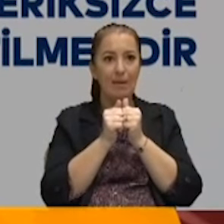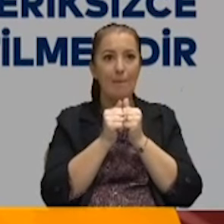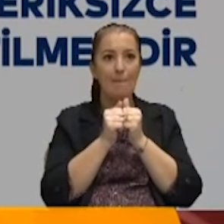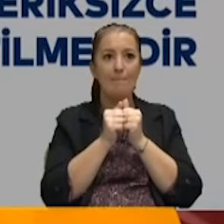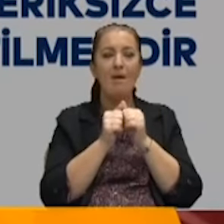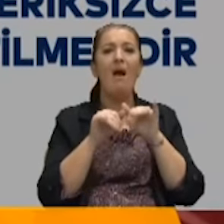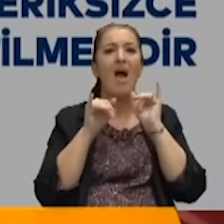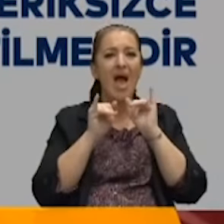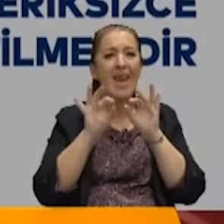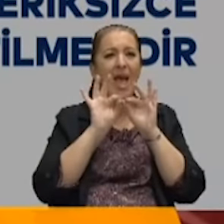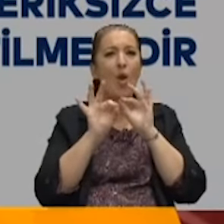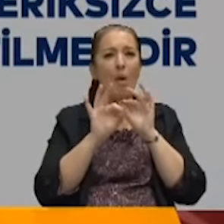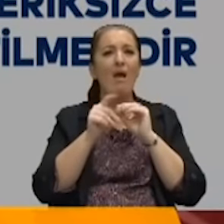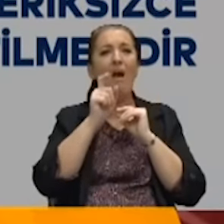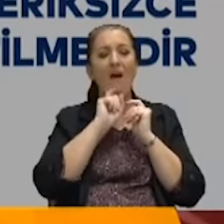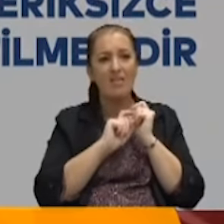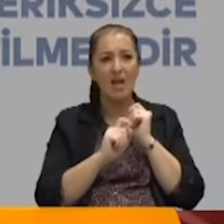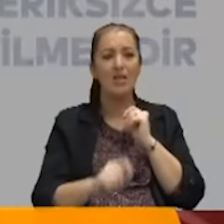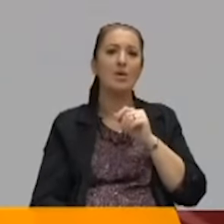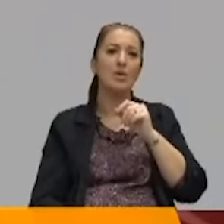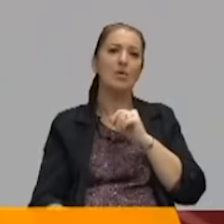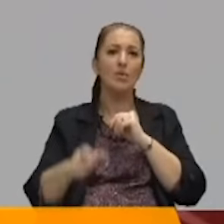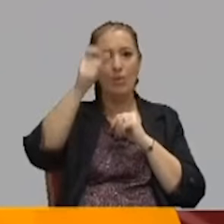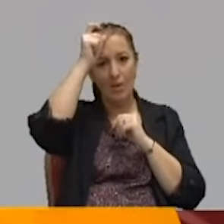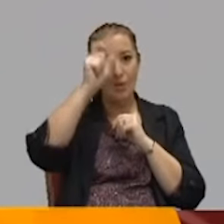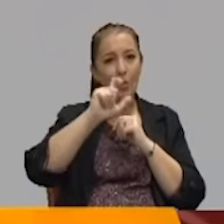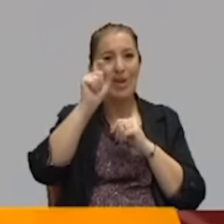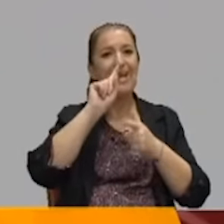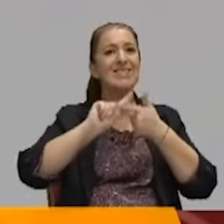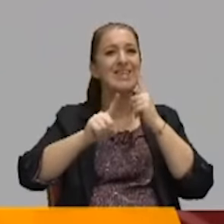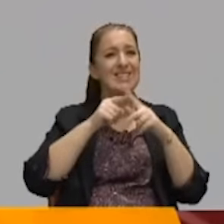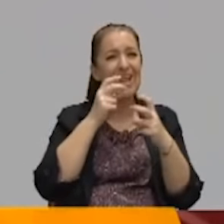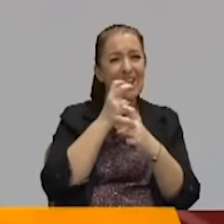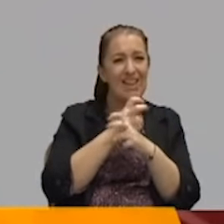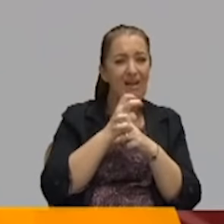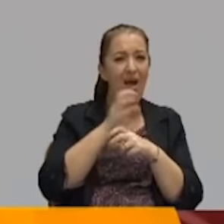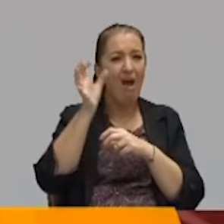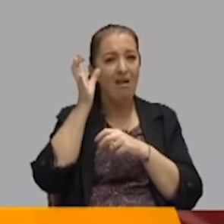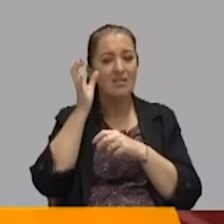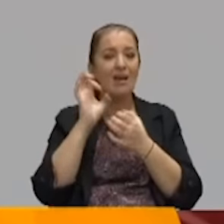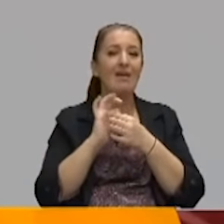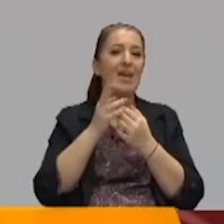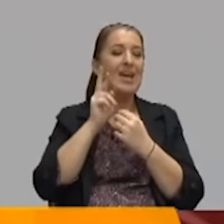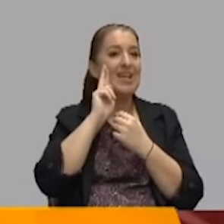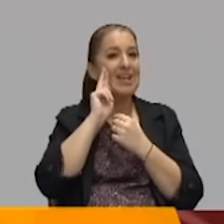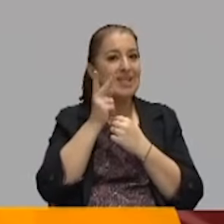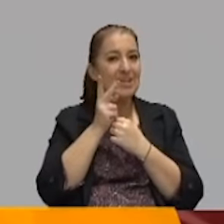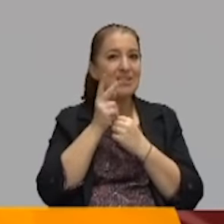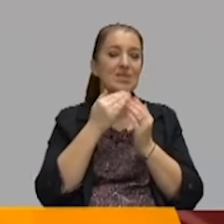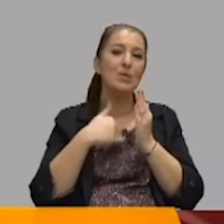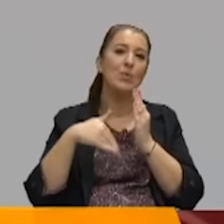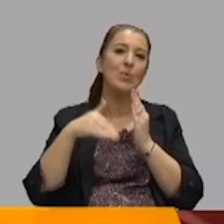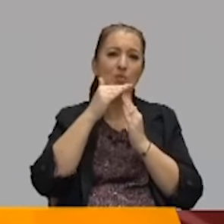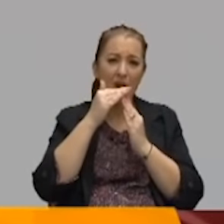aynı ekonomik hatalar Türkiye siyasi risk algısını da ne yazık ki